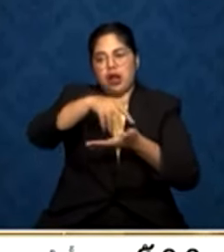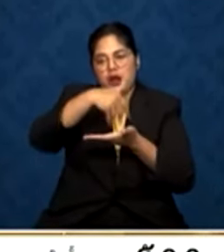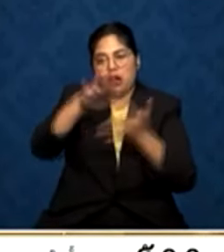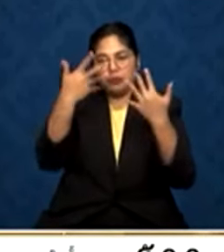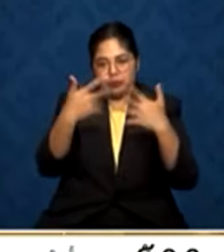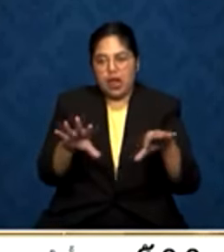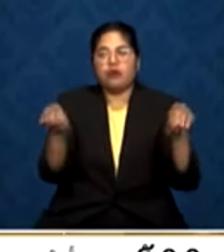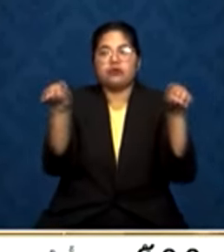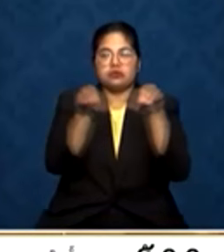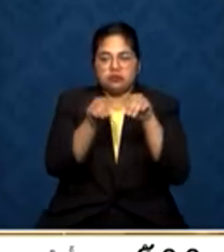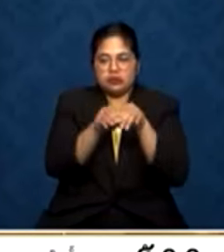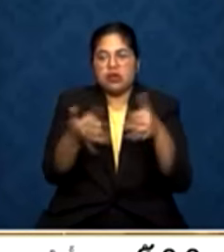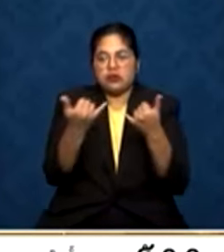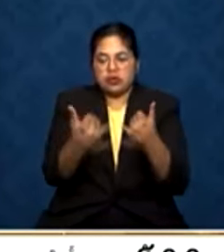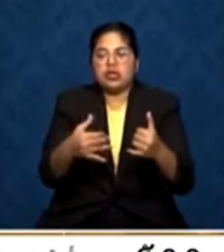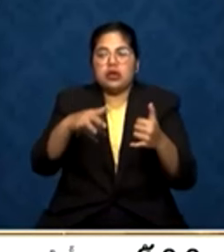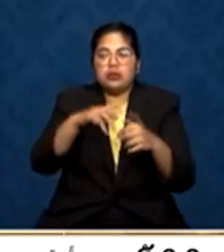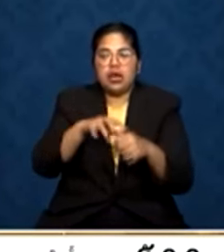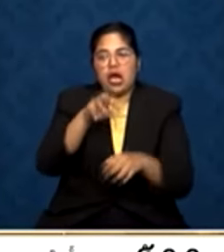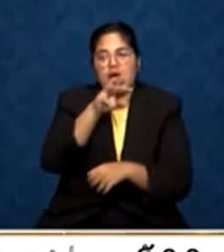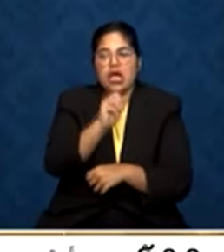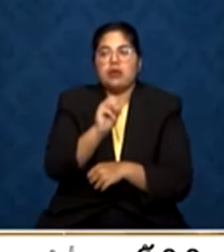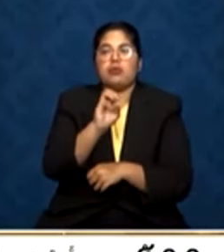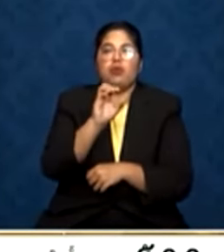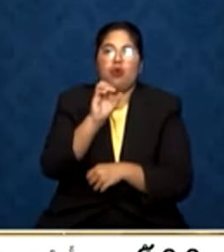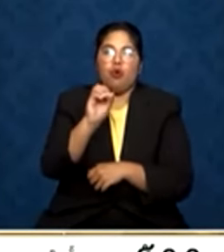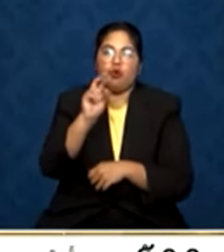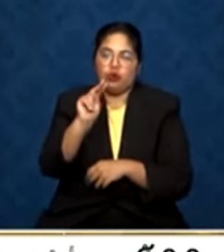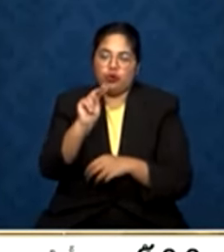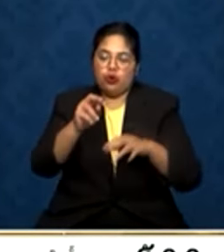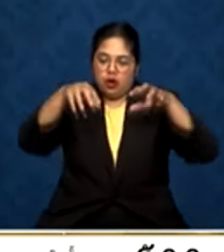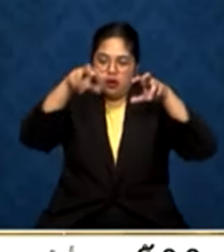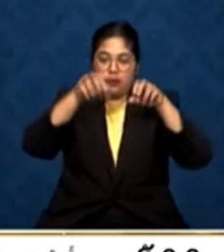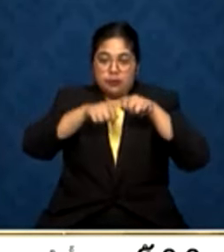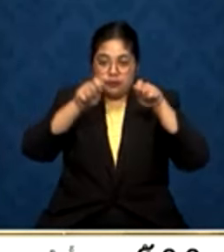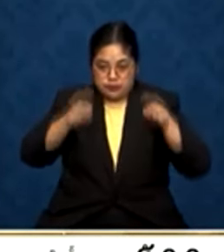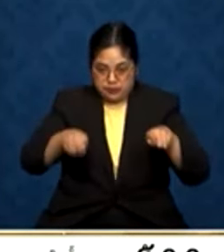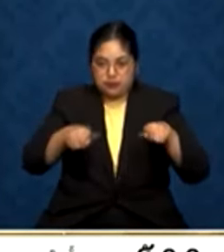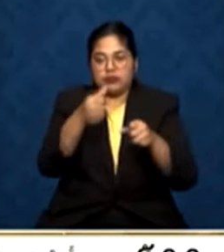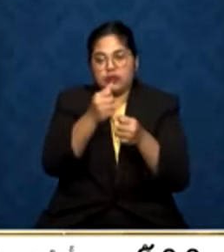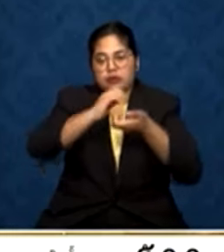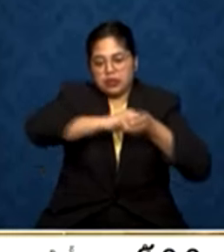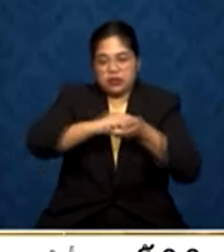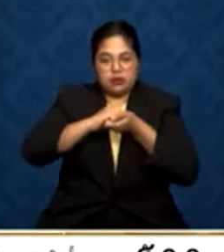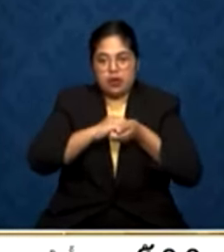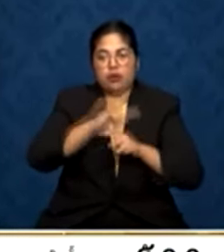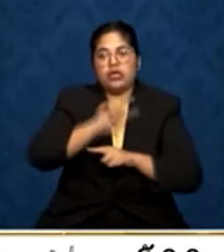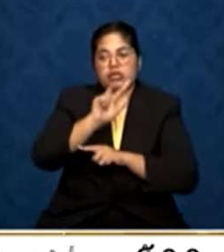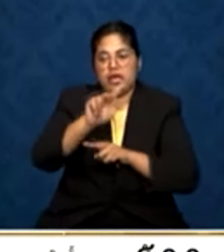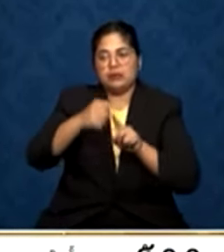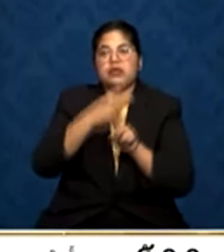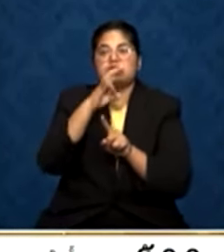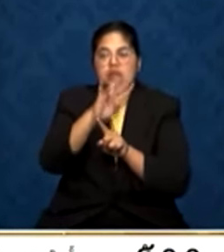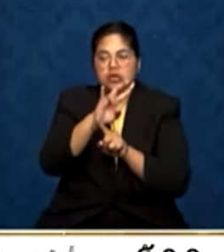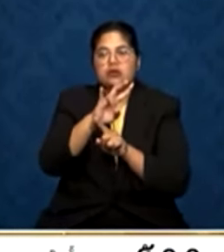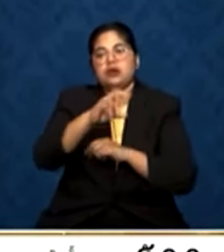แต่เปนเนอหาในบทกความเข้าใจ หอ MOU ที่พวกเรา พักการเมืองต่าง ๆ เคยทำร่วมกันเมอวัที่ 3 กรักรา